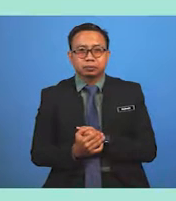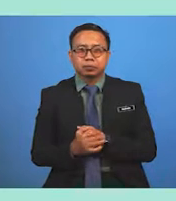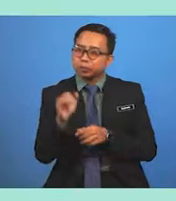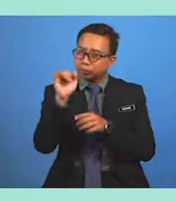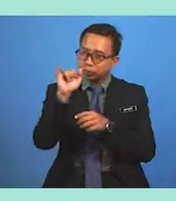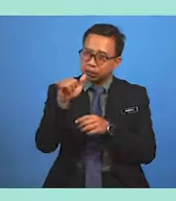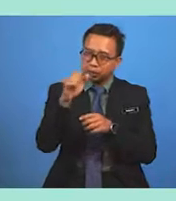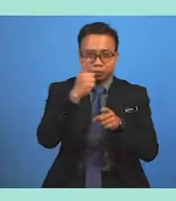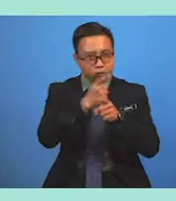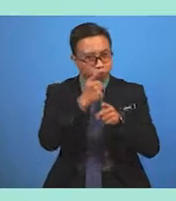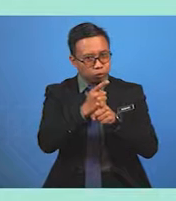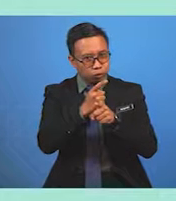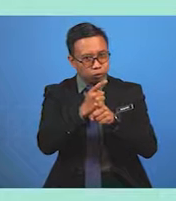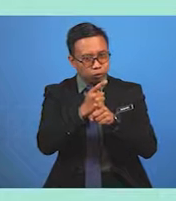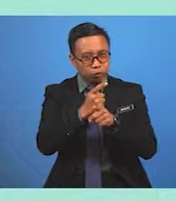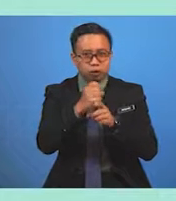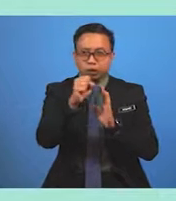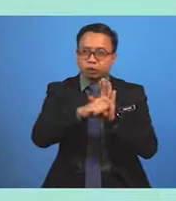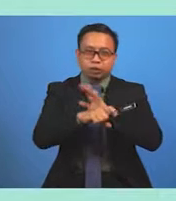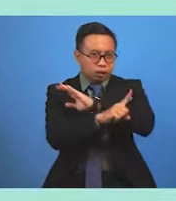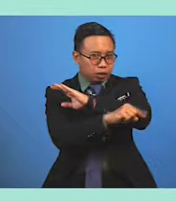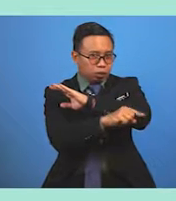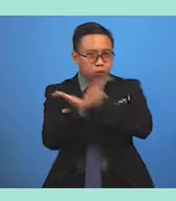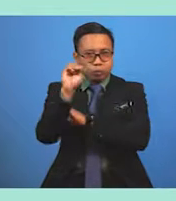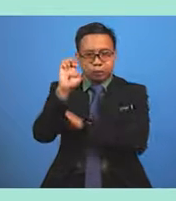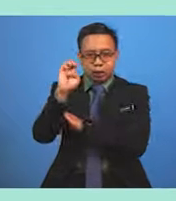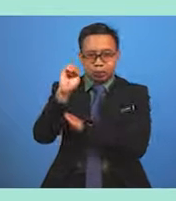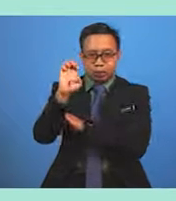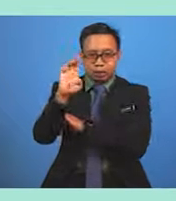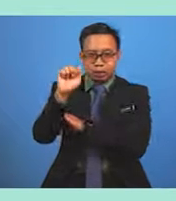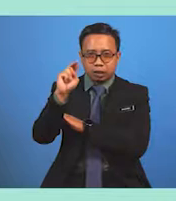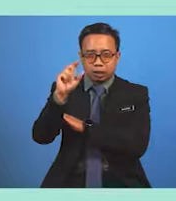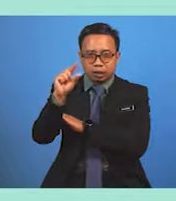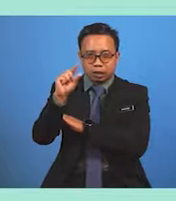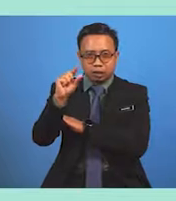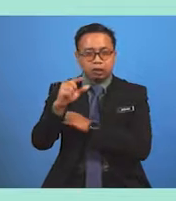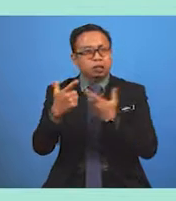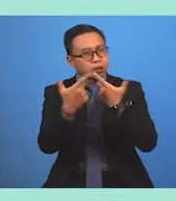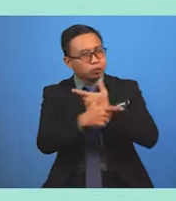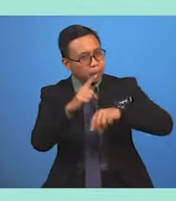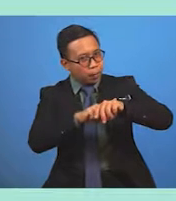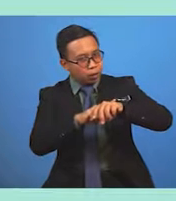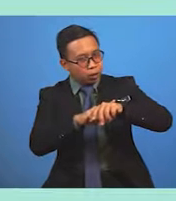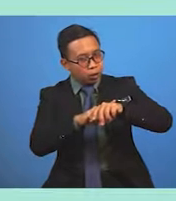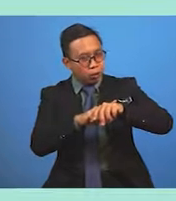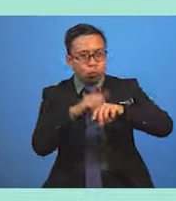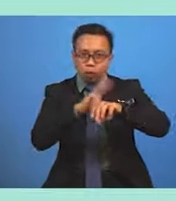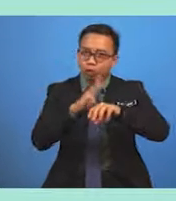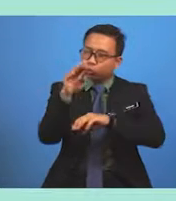Ya, betul. Ianya adalah seekor memerang. Memerang akan menyerang ternakan pada waktu